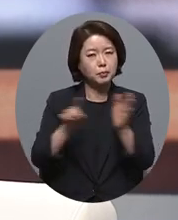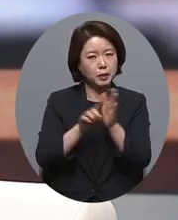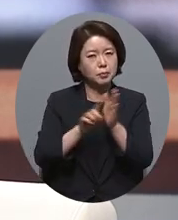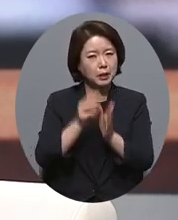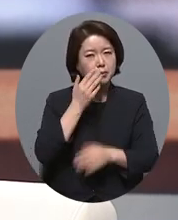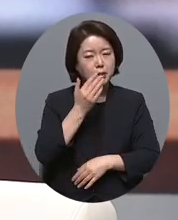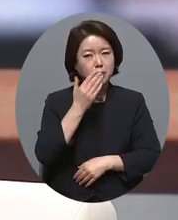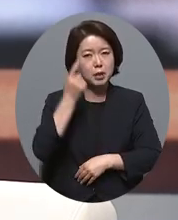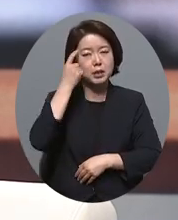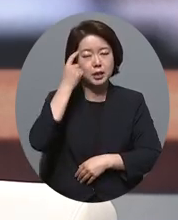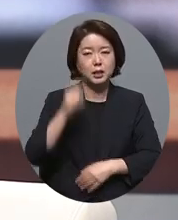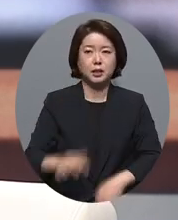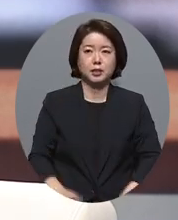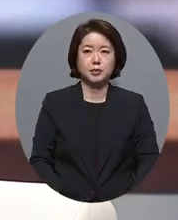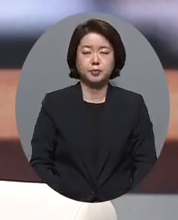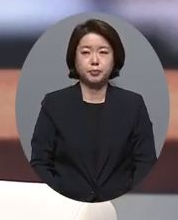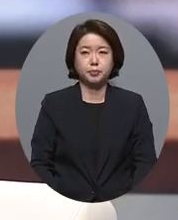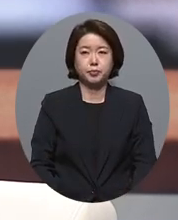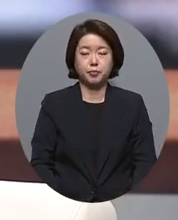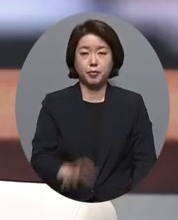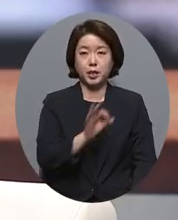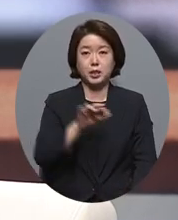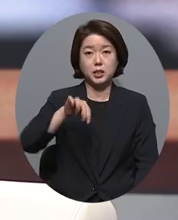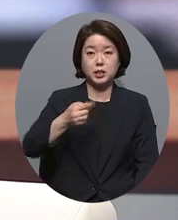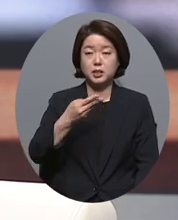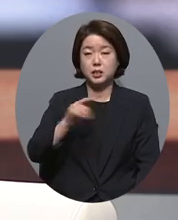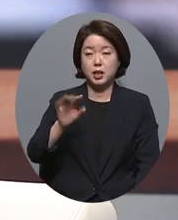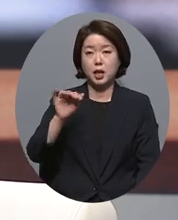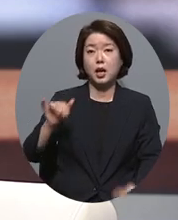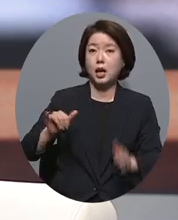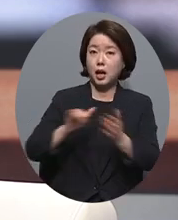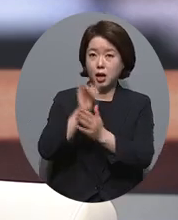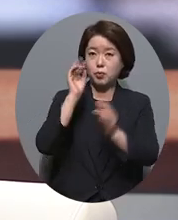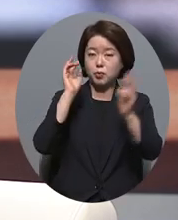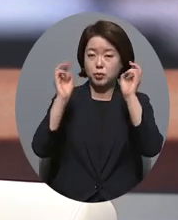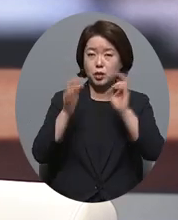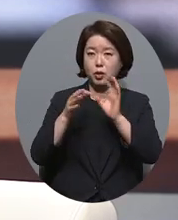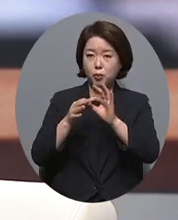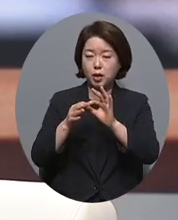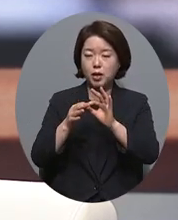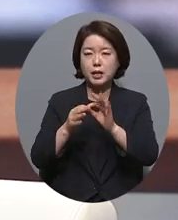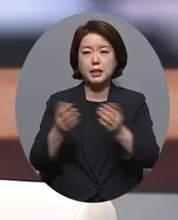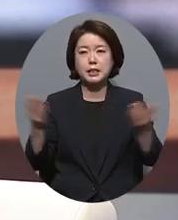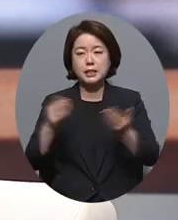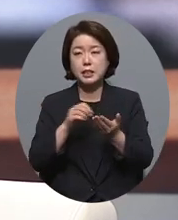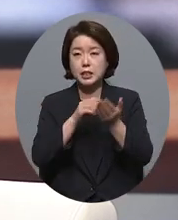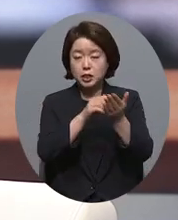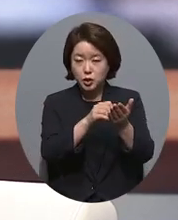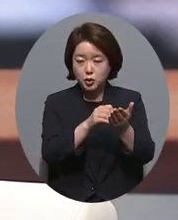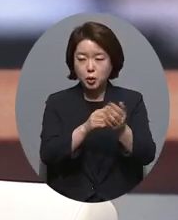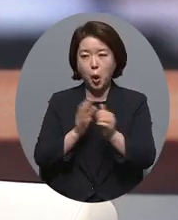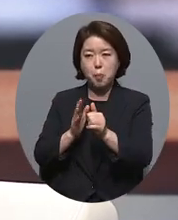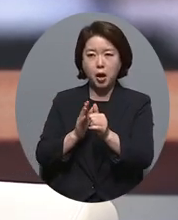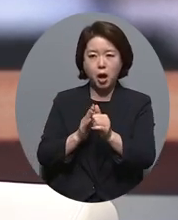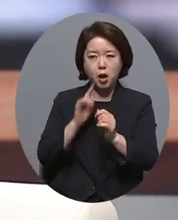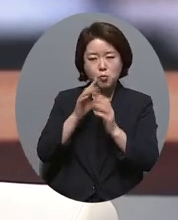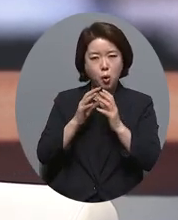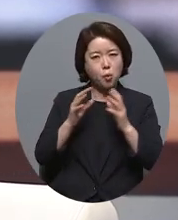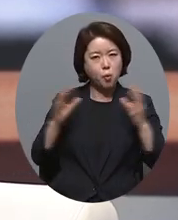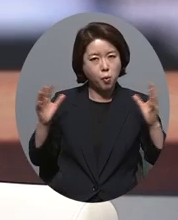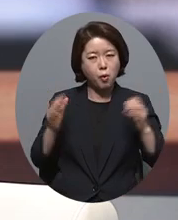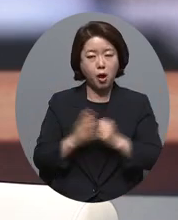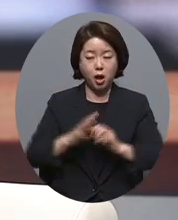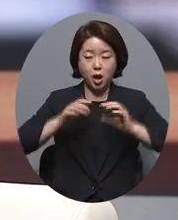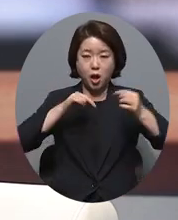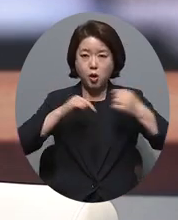보인다라는 생각이 들긴 합니다 어쨌든 이스타항공사와 관련된 이런 취업 청탁 파문들이 계속 좀 일어나고 있는 것 같은데